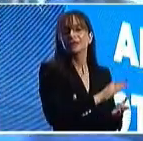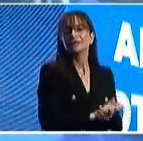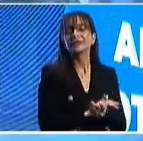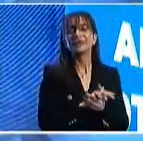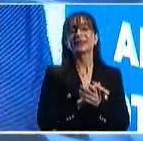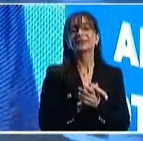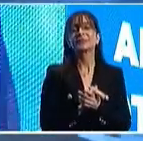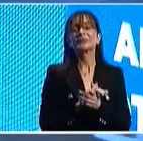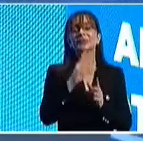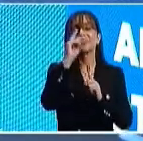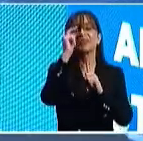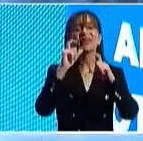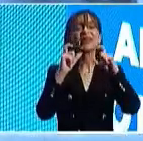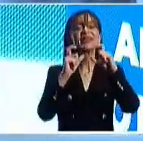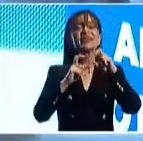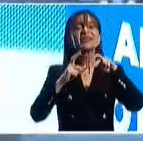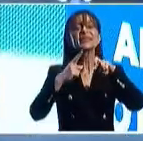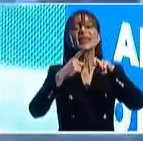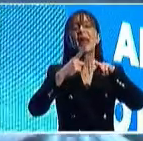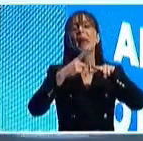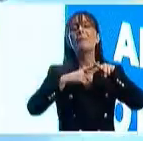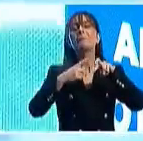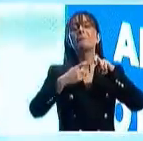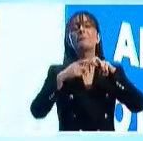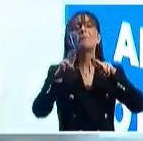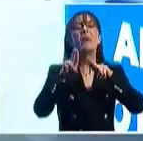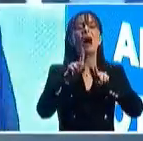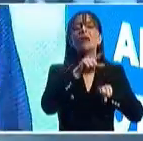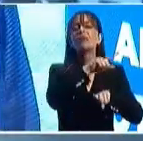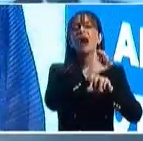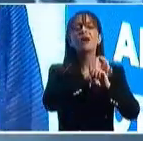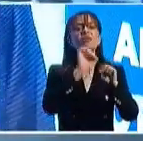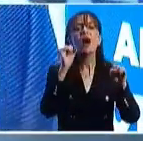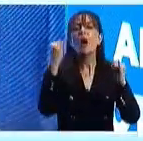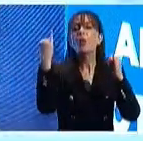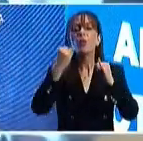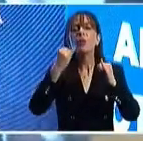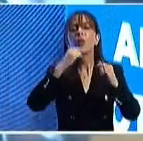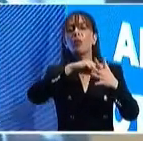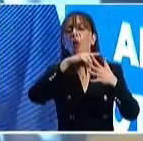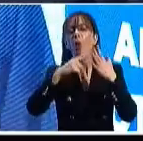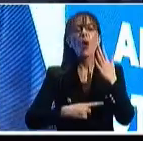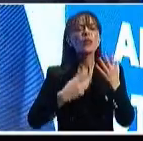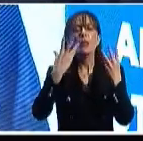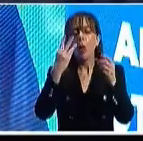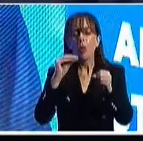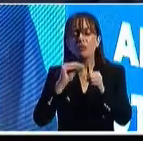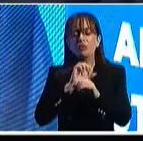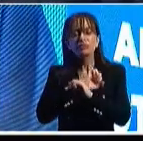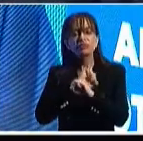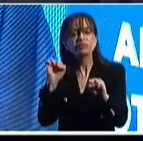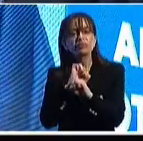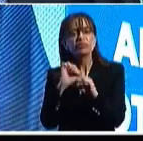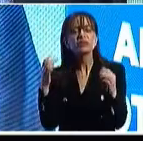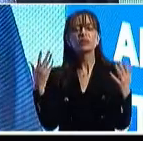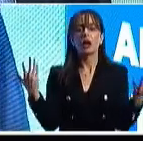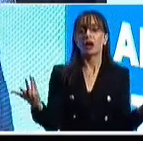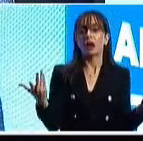İspark'ımız liyakatsiz ellerde kötü yönetildiği için zarar ediyor. Ama biz bütün